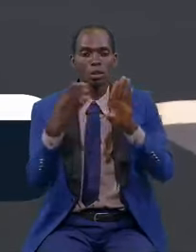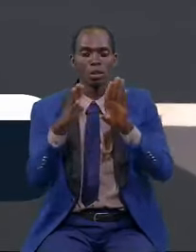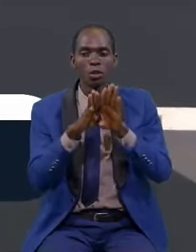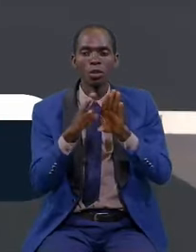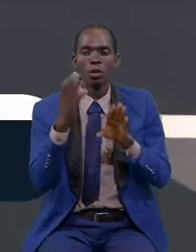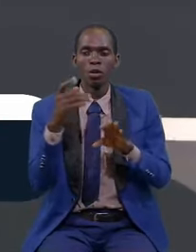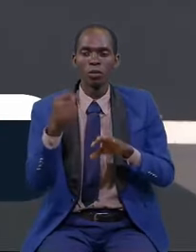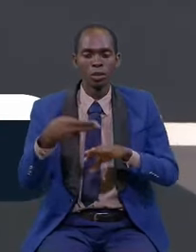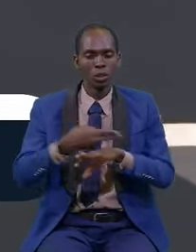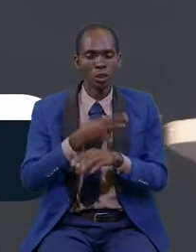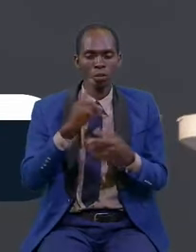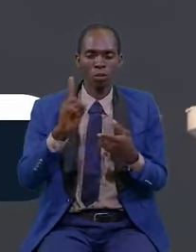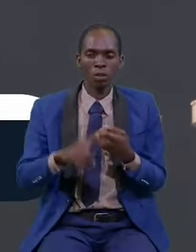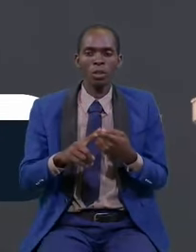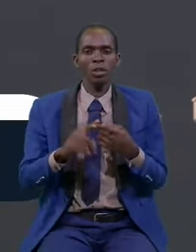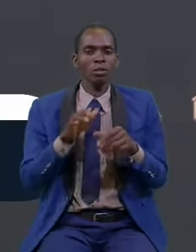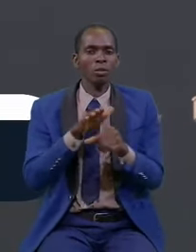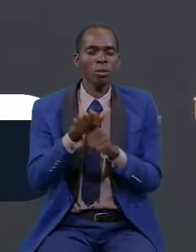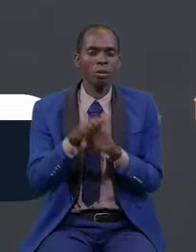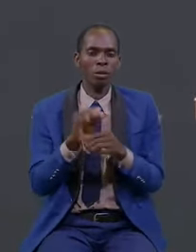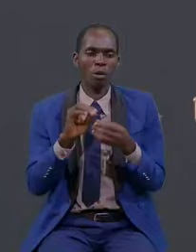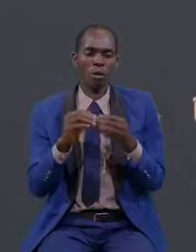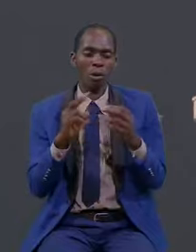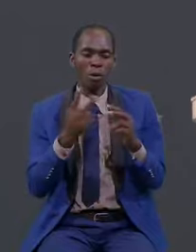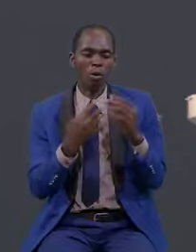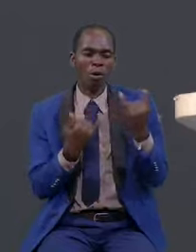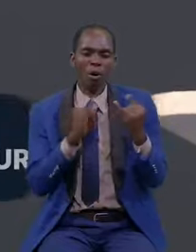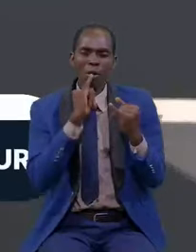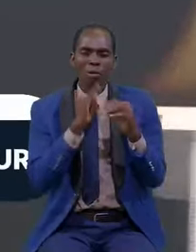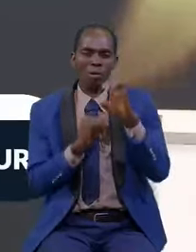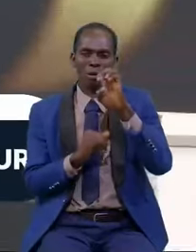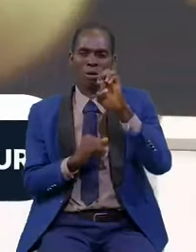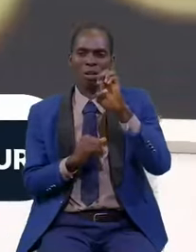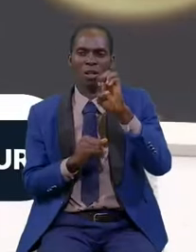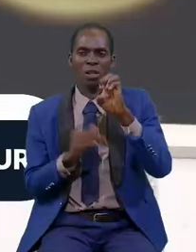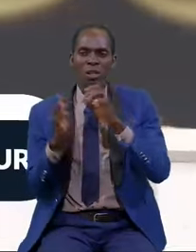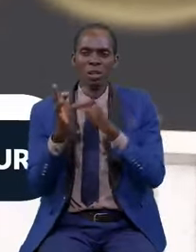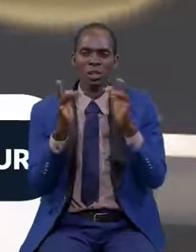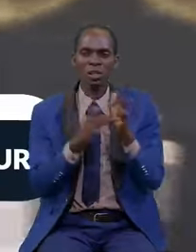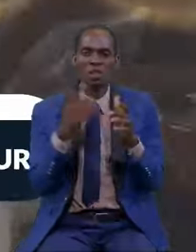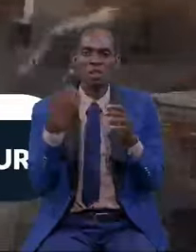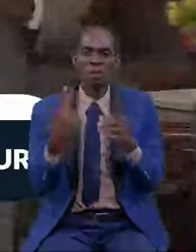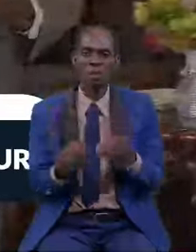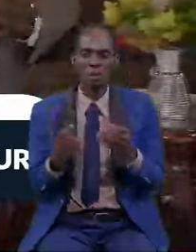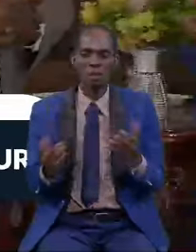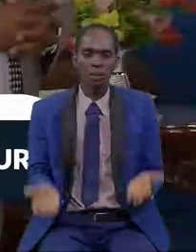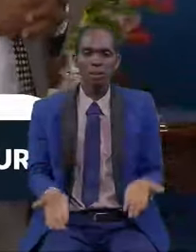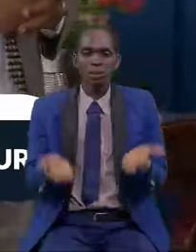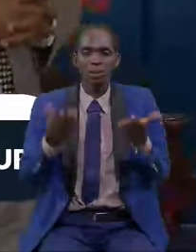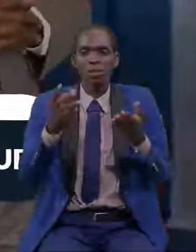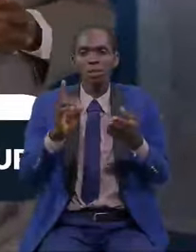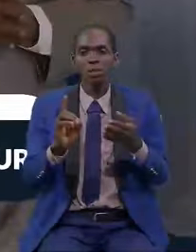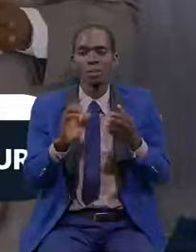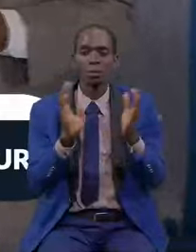la suffisance. Et numéro 2 qui est pour eux, en anglais, Jésus, le serviteur exalté,